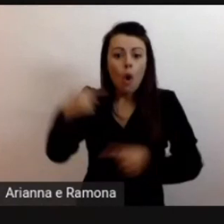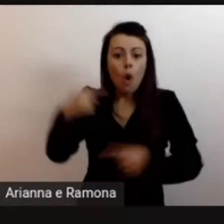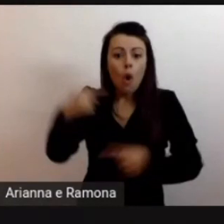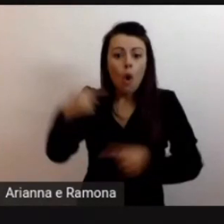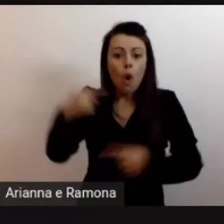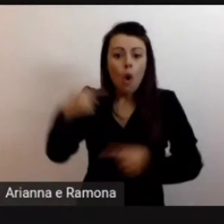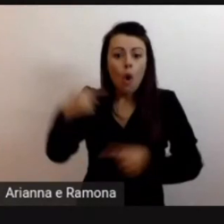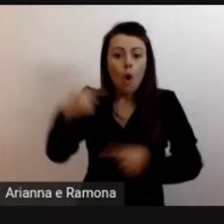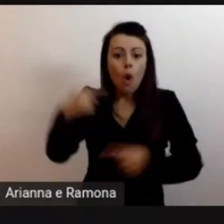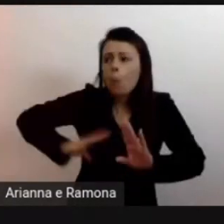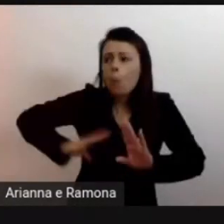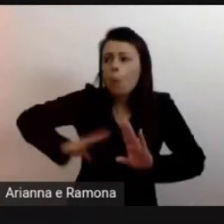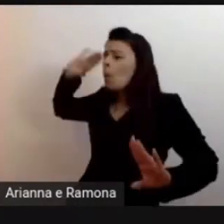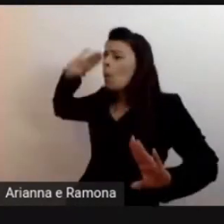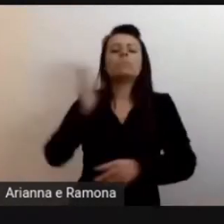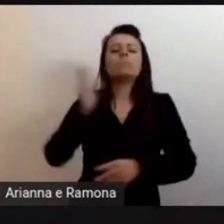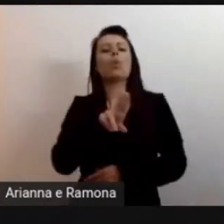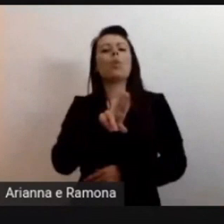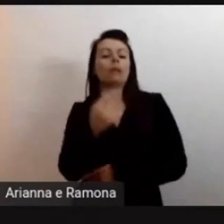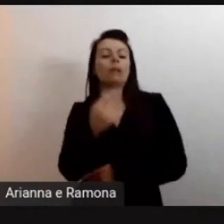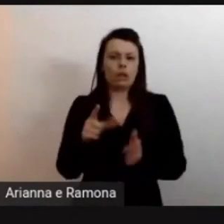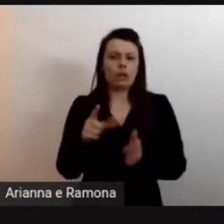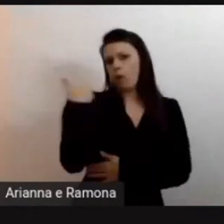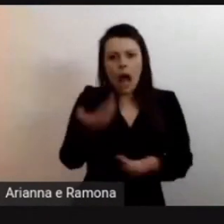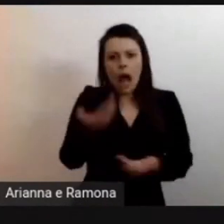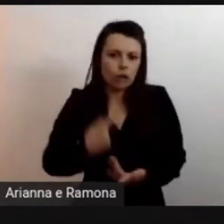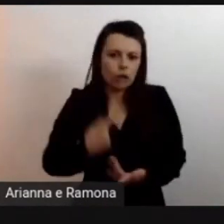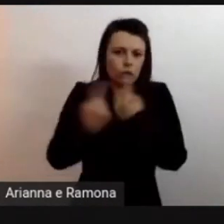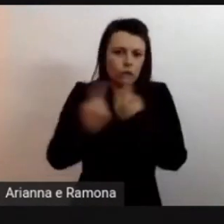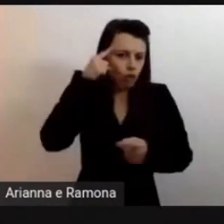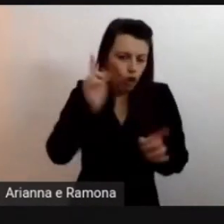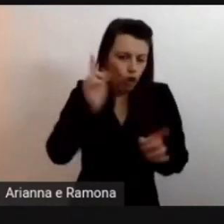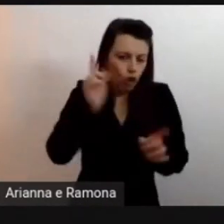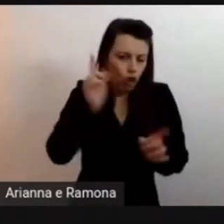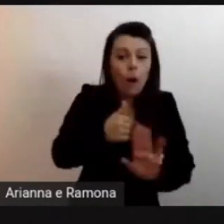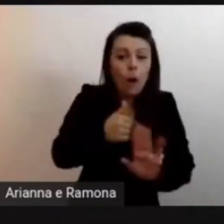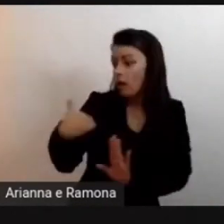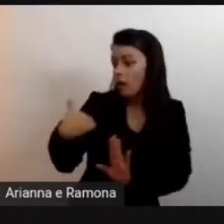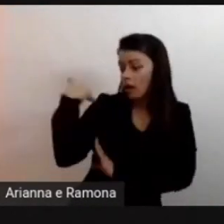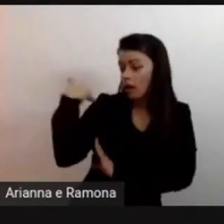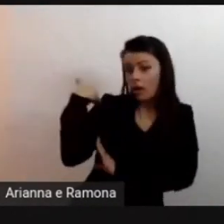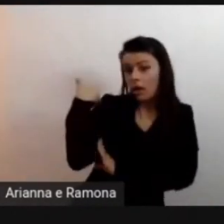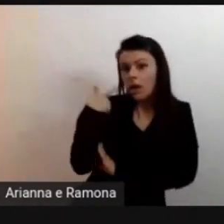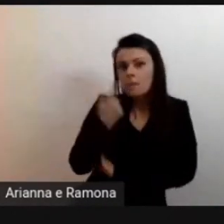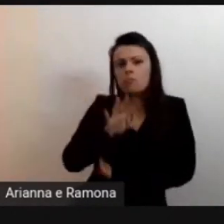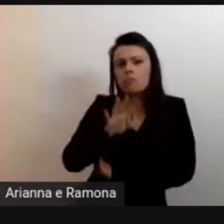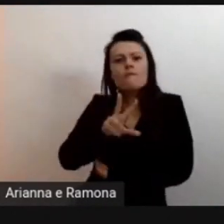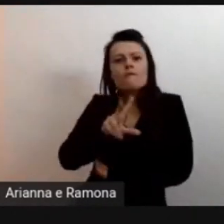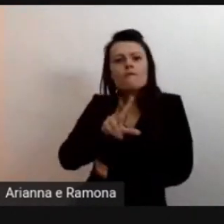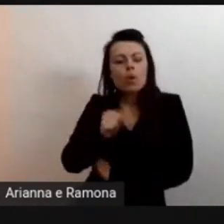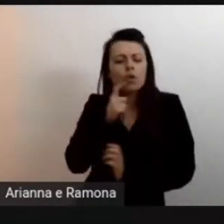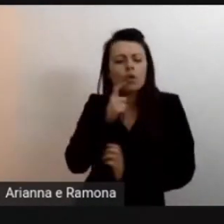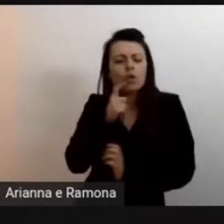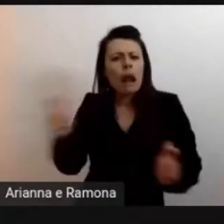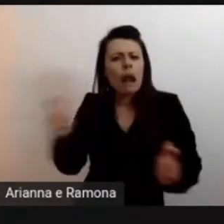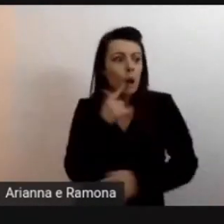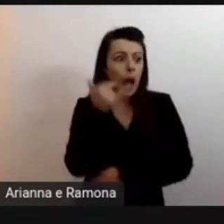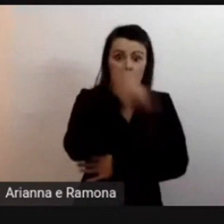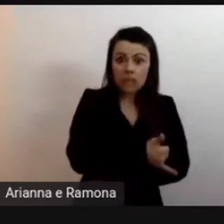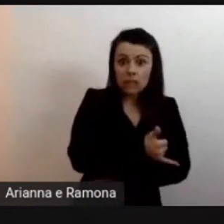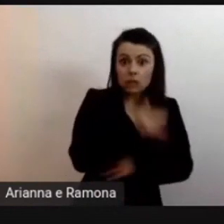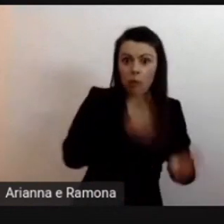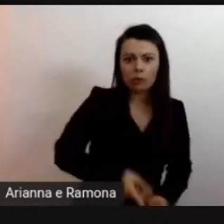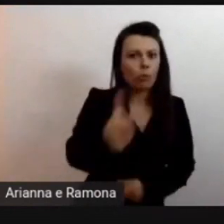trovarlo tra poco che si è accorciata adesso ma la cosa più grave è il furto sì perché il frutto rompe